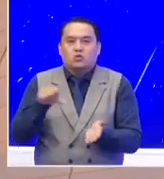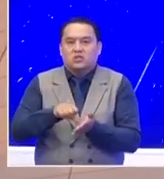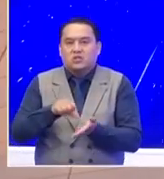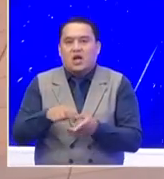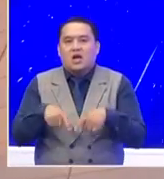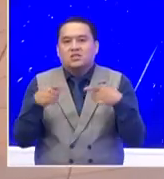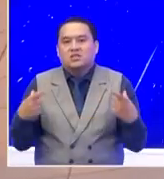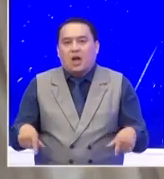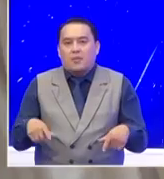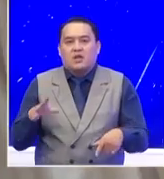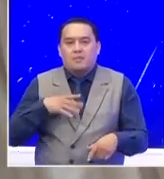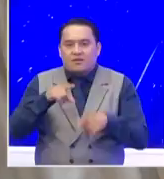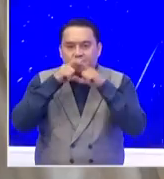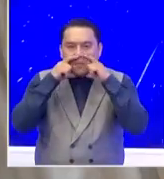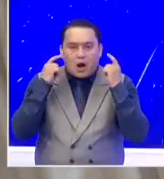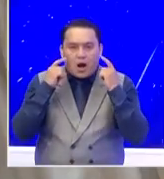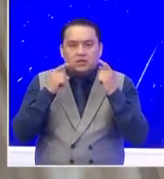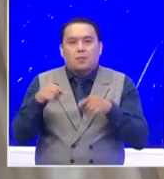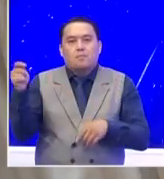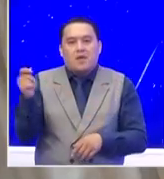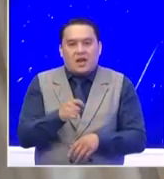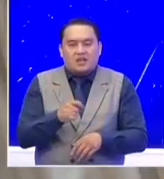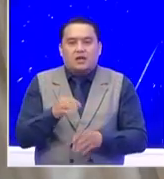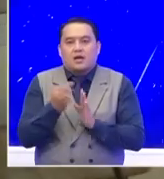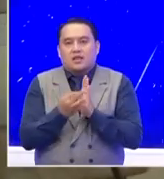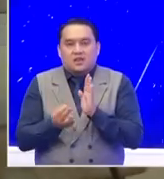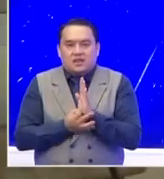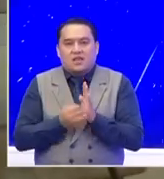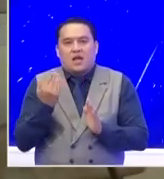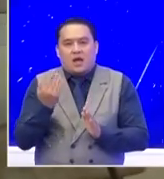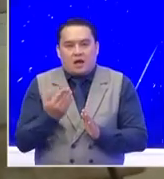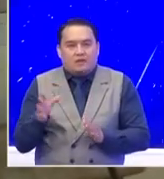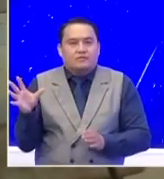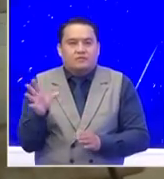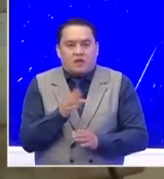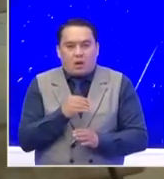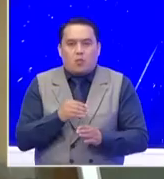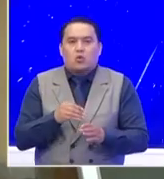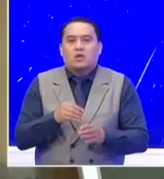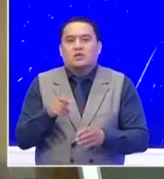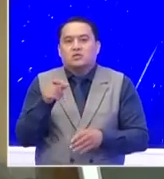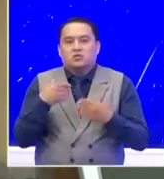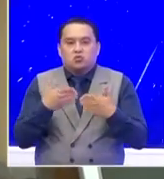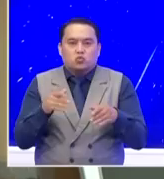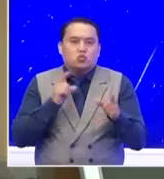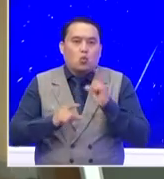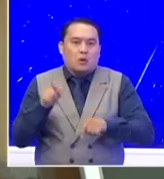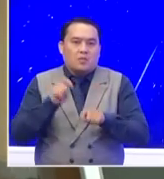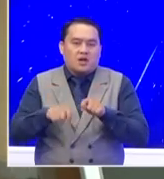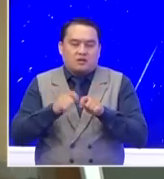Участникам экзамена надо быть в масках, а при входе в пункты проведения ЕНТ всех потенциальных абитуриентов